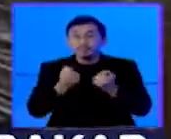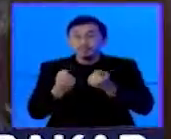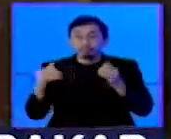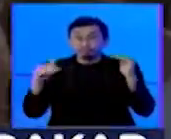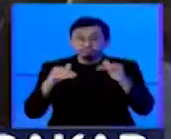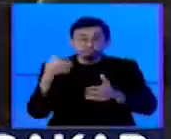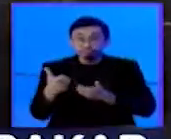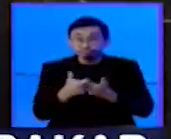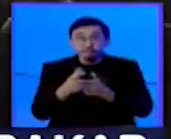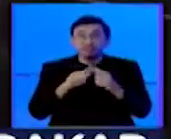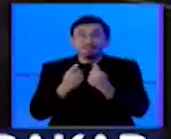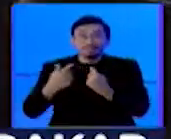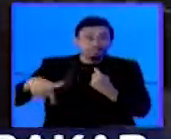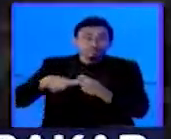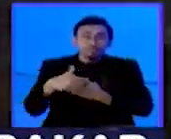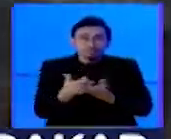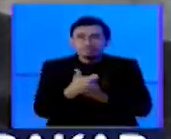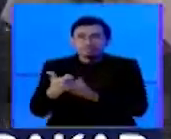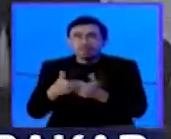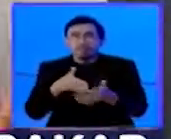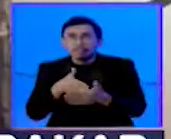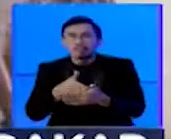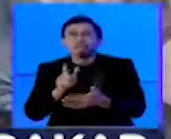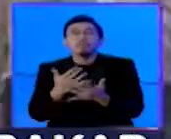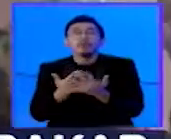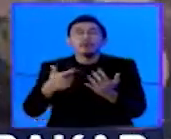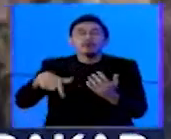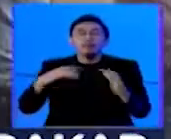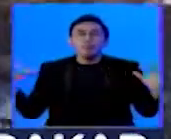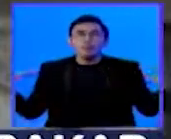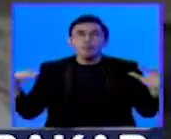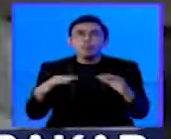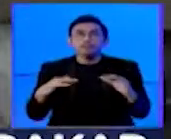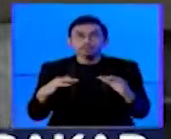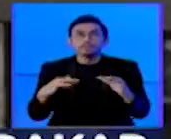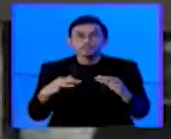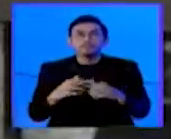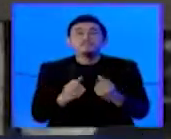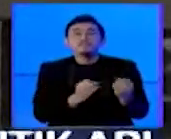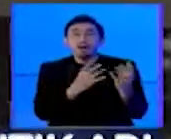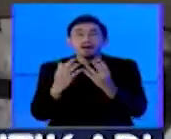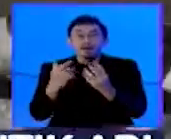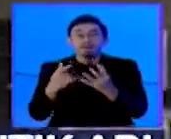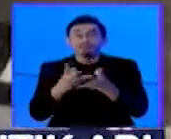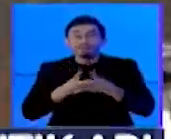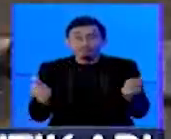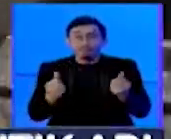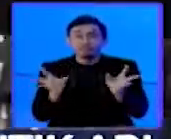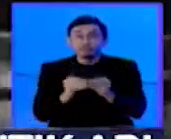tim pemadam kesulitan memadamkan api karena terhambat kendaraan warga yang memadati lokasi kebakaran kebakaran menghanguskan